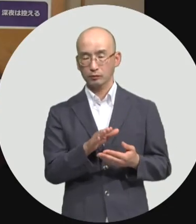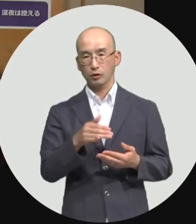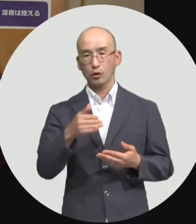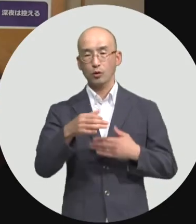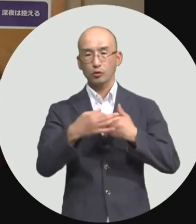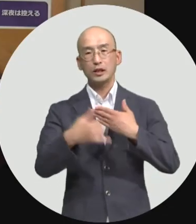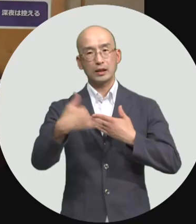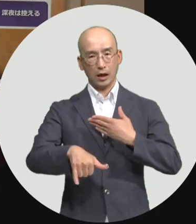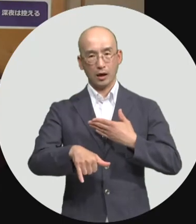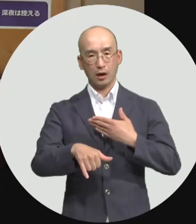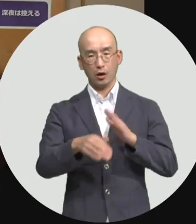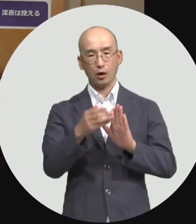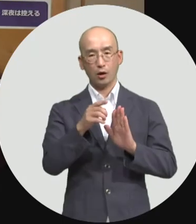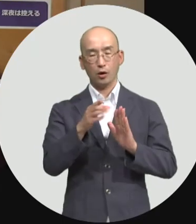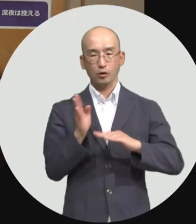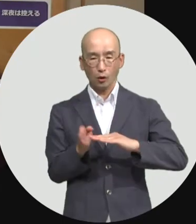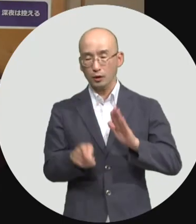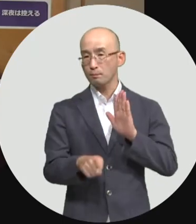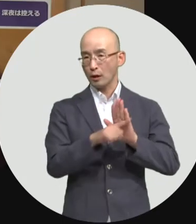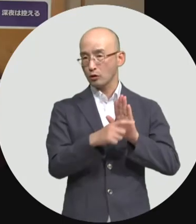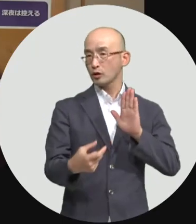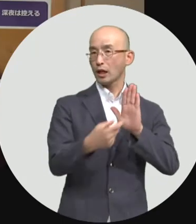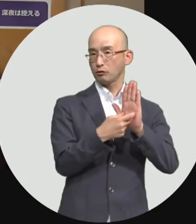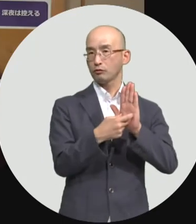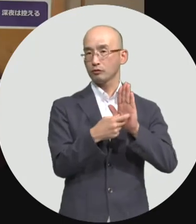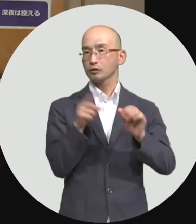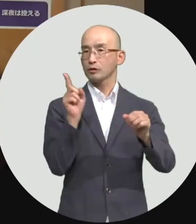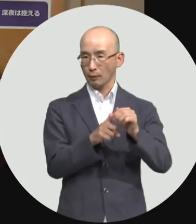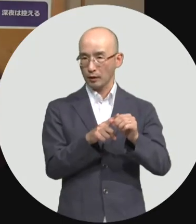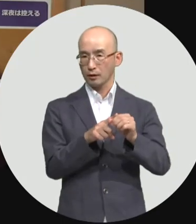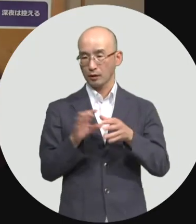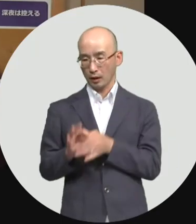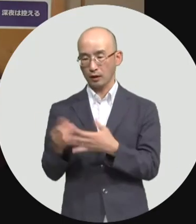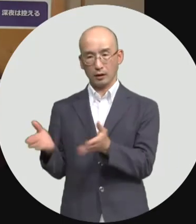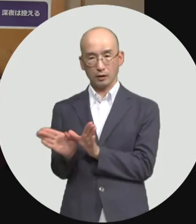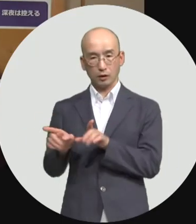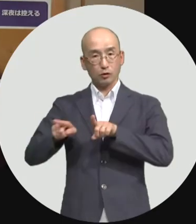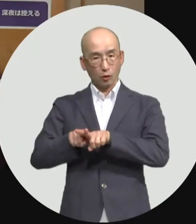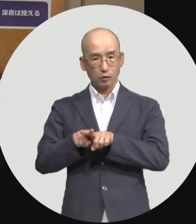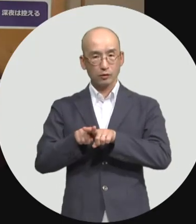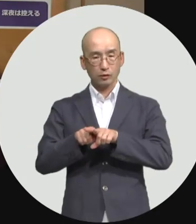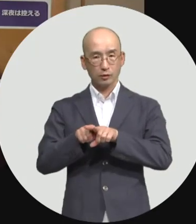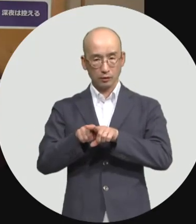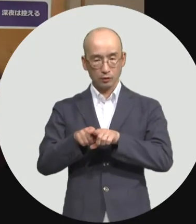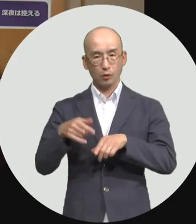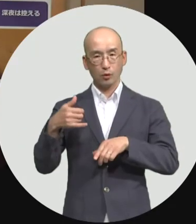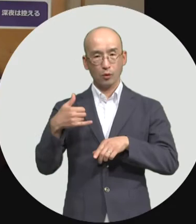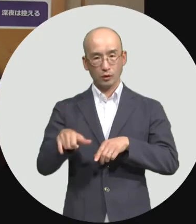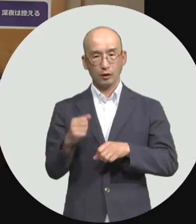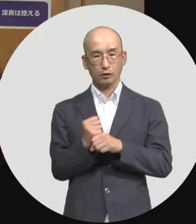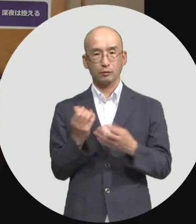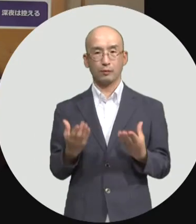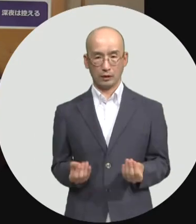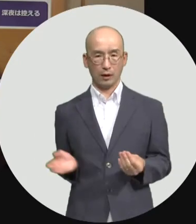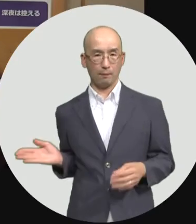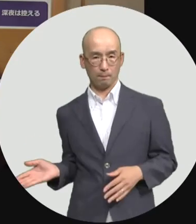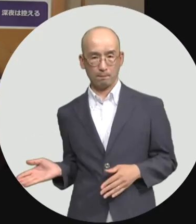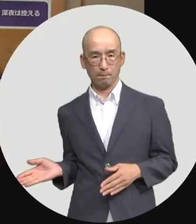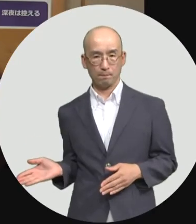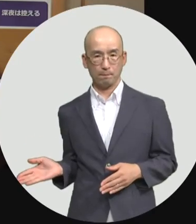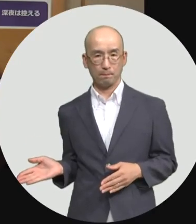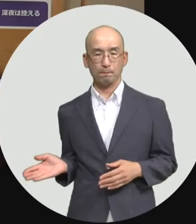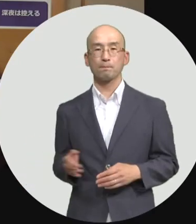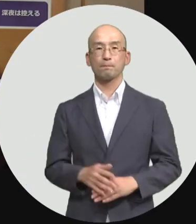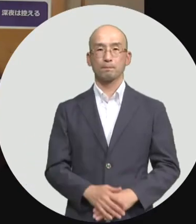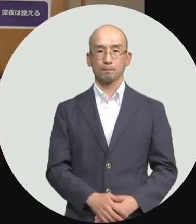ドリンクメニュー化を目指しまして、昨年度、まあ、関係団体と協力で瓶入りの宇治茶ドリンク京都宇治玉露玉うさぎを